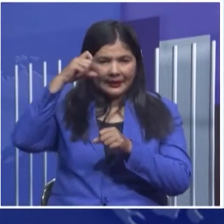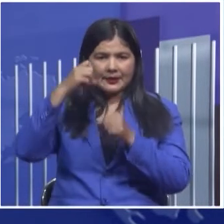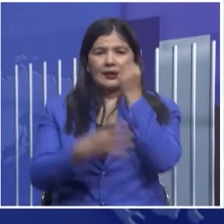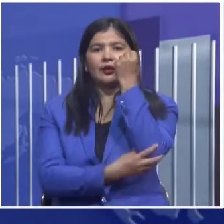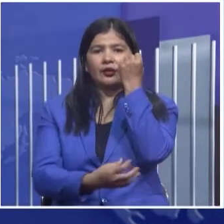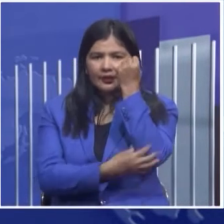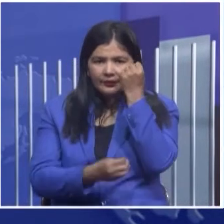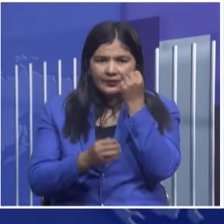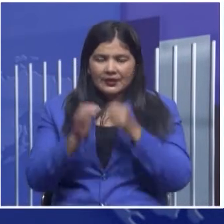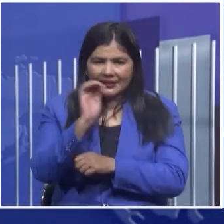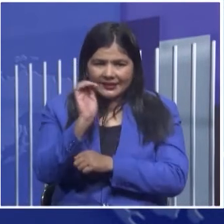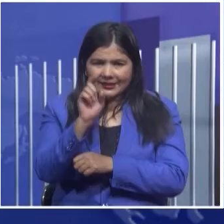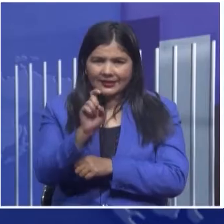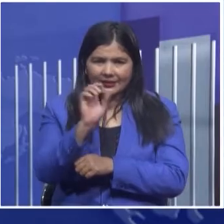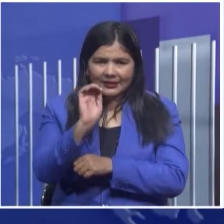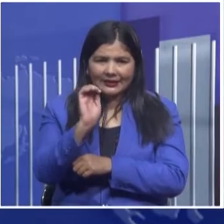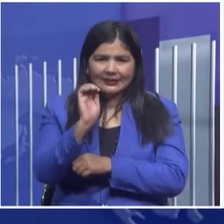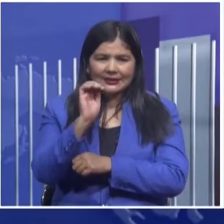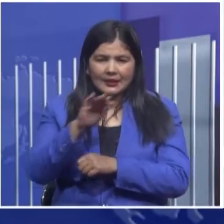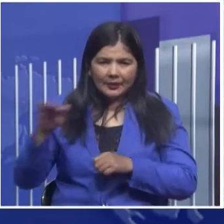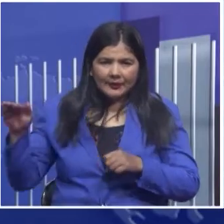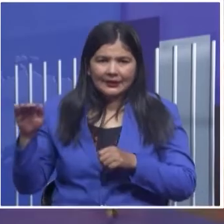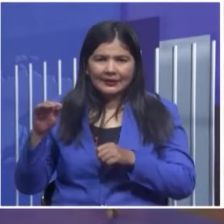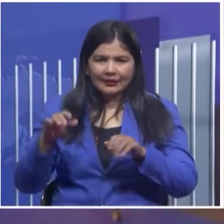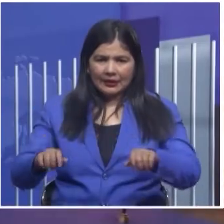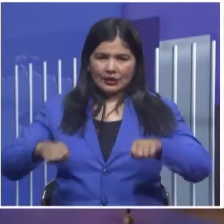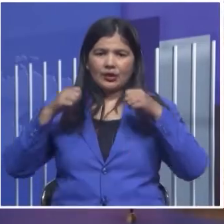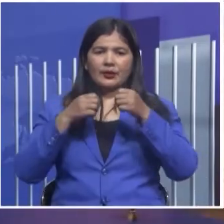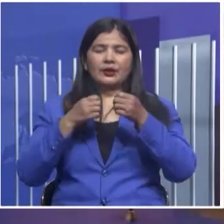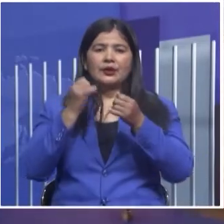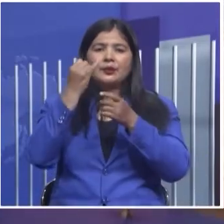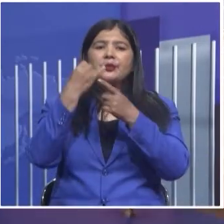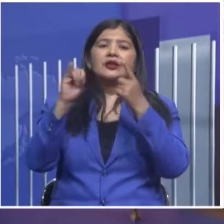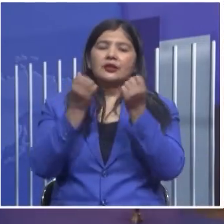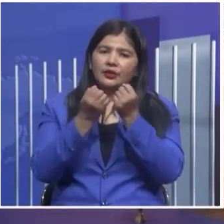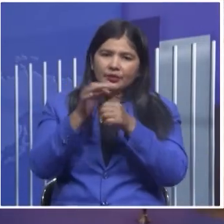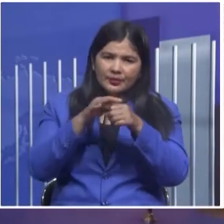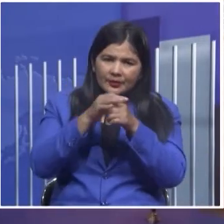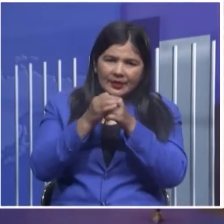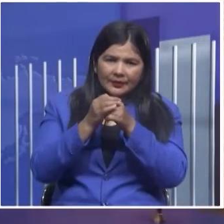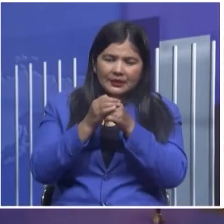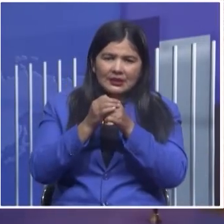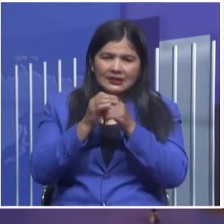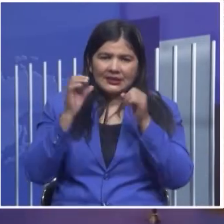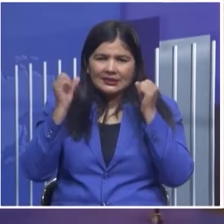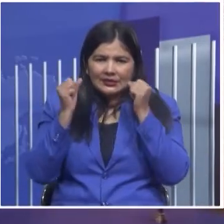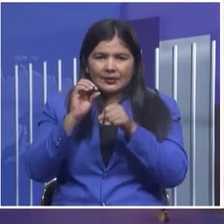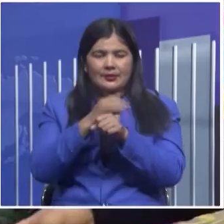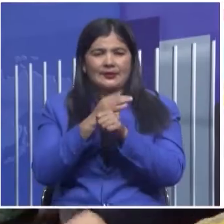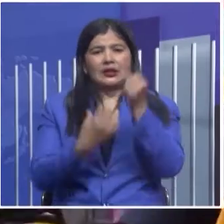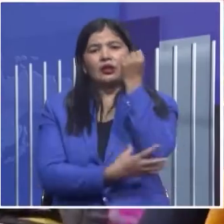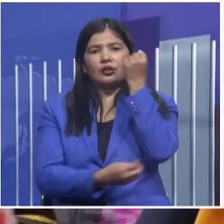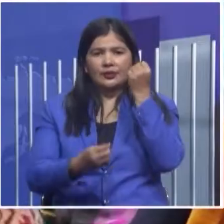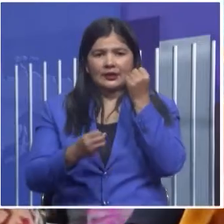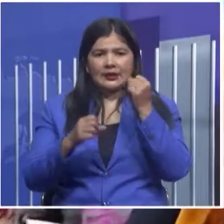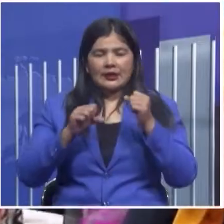असहाय ज्येष्ठ नागरिक र बालबालिकालाई न्यानो कम्बल वितरण गरिएको छ। जिल्ला विपद व्यवस्थापन समिति बाँकेले चिसोबाट प्रभावित विपन्नलाई उनीहरू